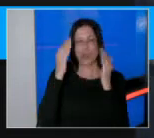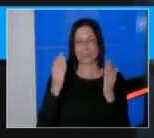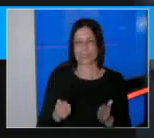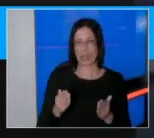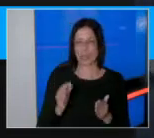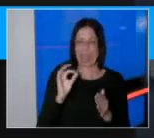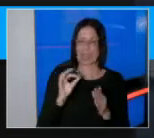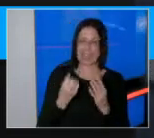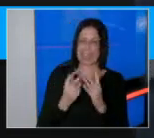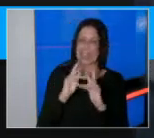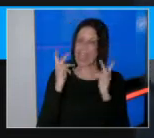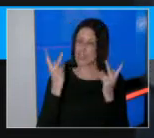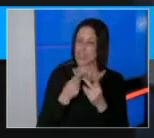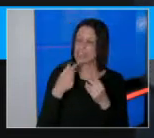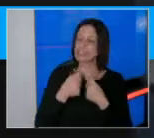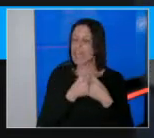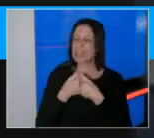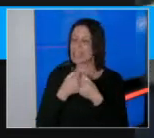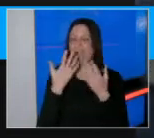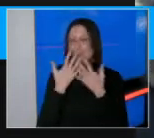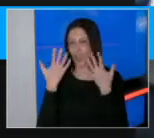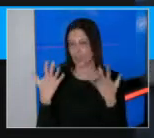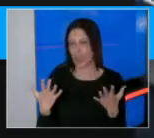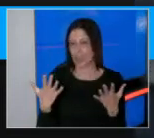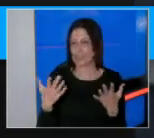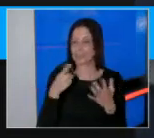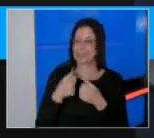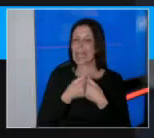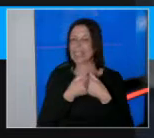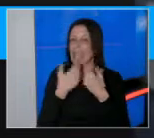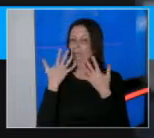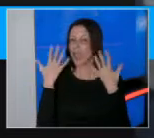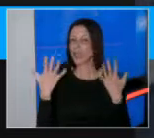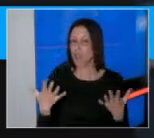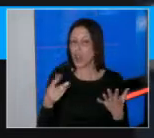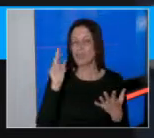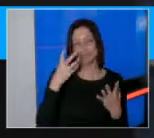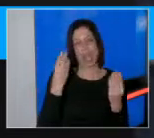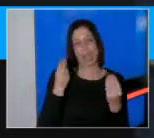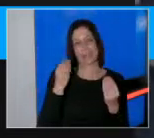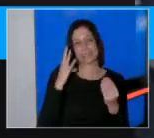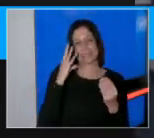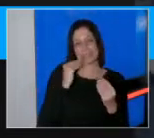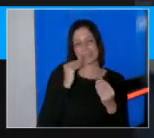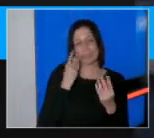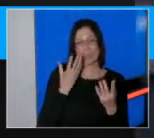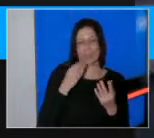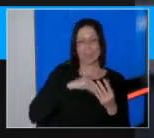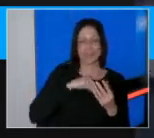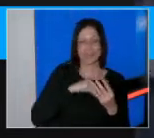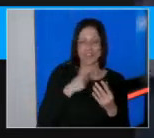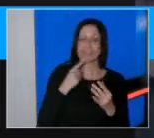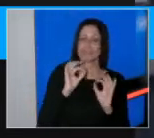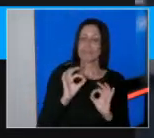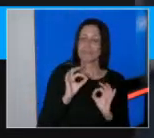הקהילתיות. יופי, אז זה אני... זה אתגר גדול, זה אתגר גדול, אבל יש המון סיפוק נפש. יופי, אני שמח לשמוע,